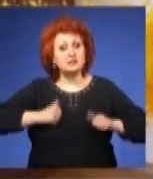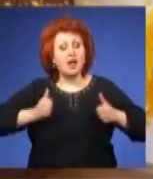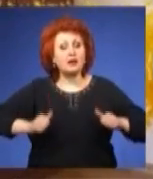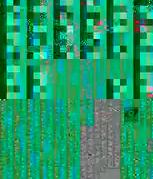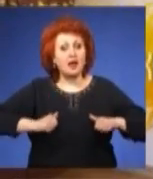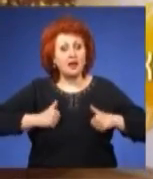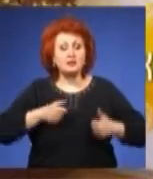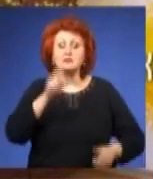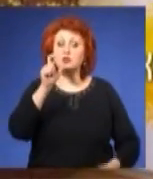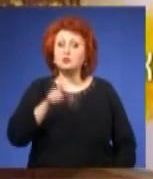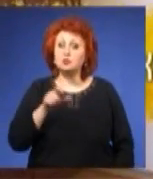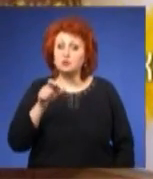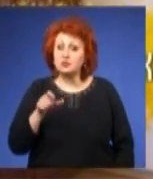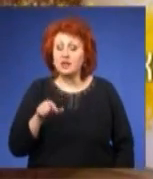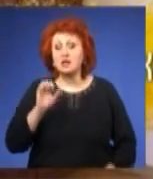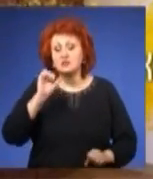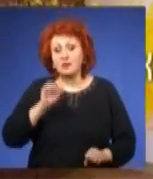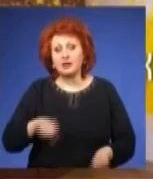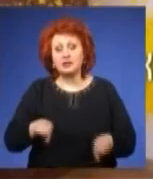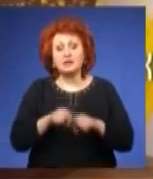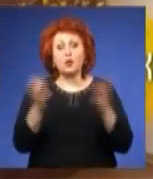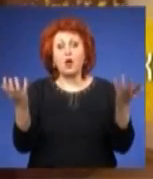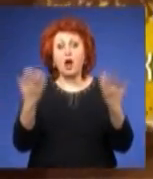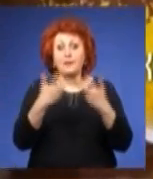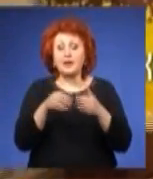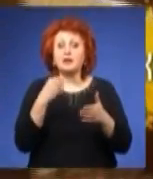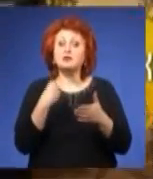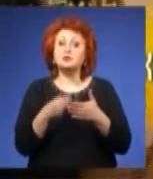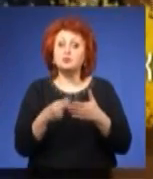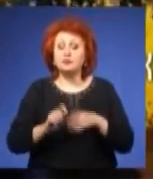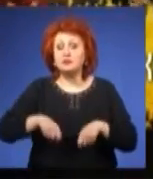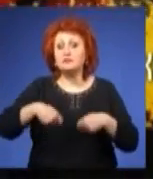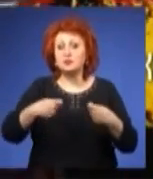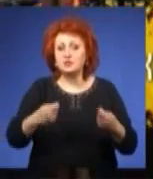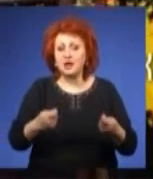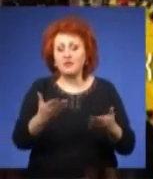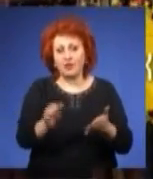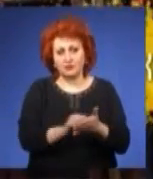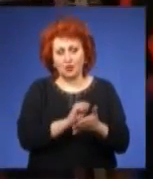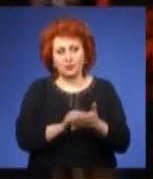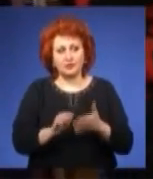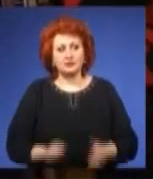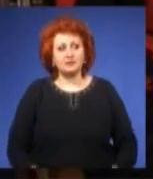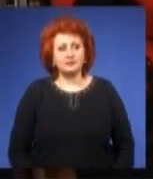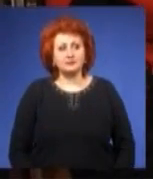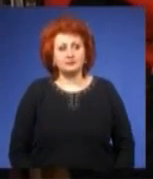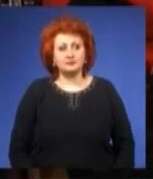батюшки, вот, прихожане, так сказать, и смогли вот такой аппарат. Поэтому вручаю вам документы на этот